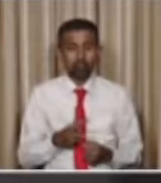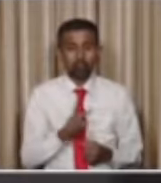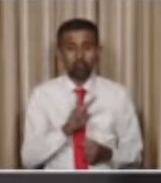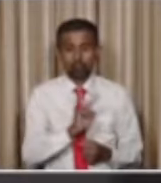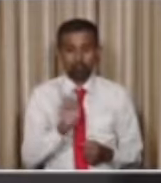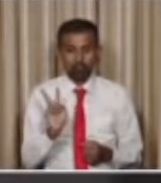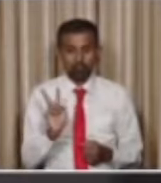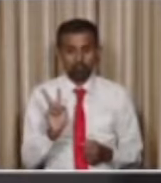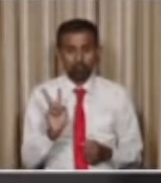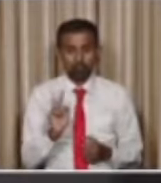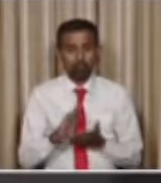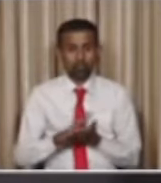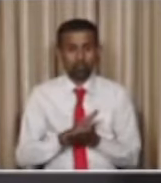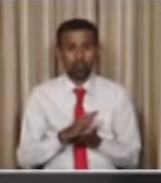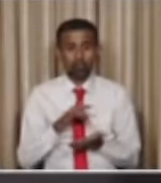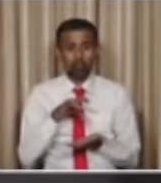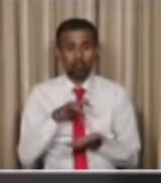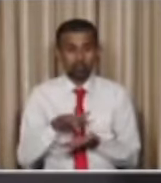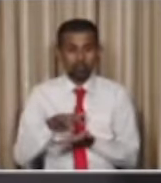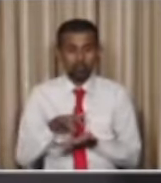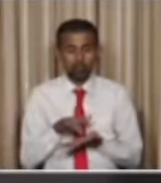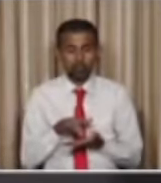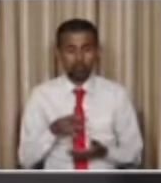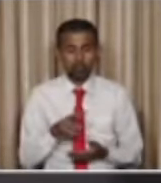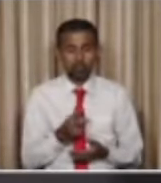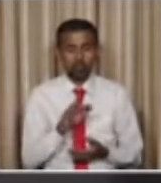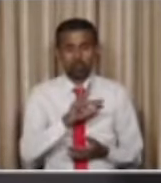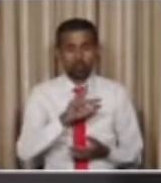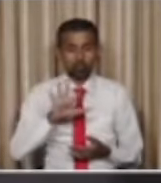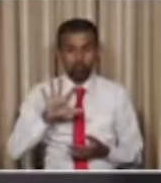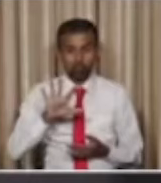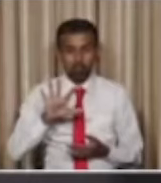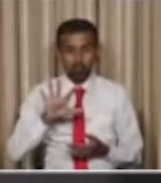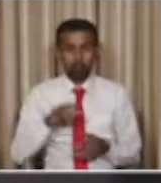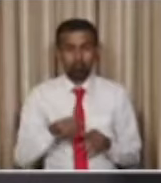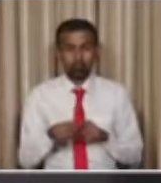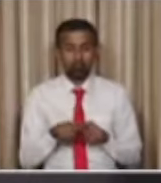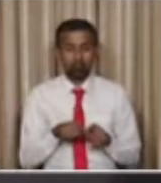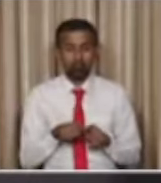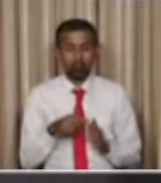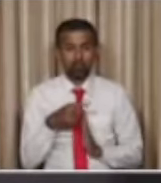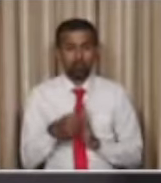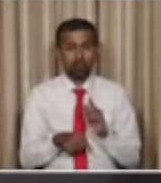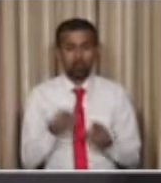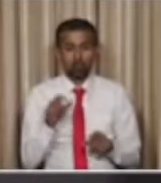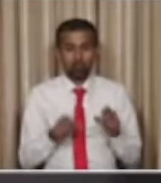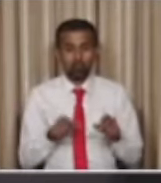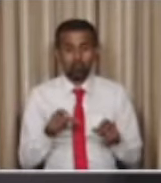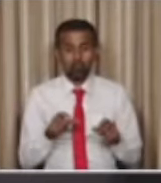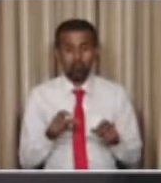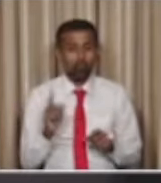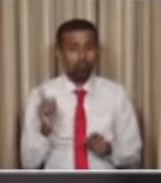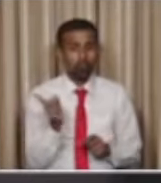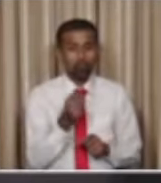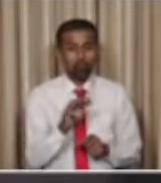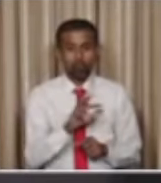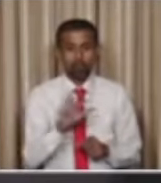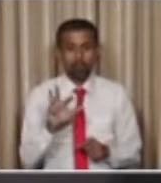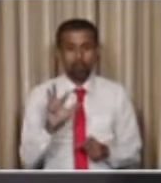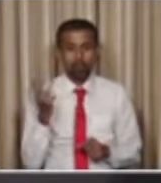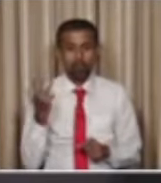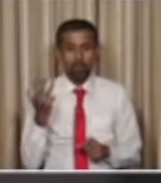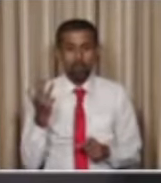322කුත් සේවා මධ්‍යස්ථාන 295ක් ලෙස මේ රටේ ජනතාවගේ හදවතේ